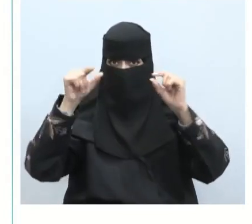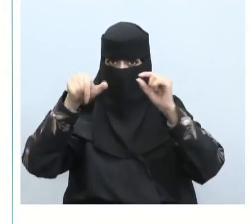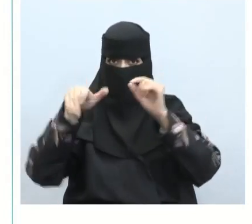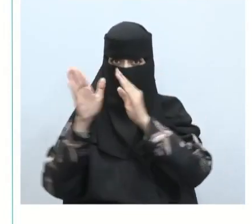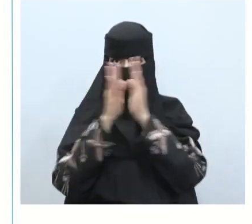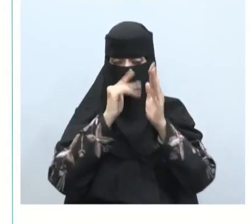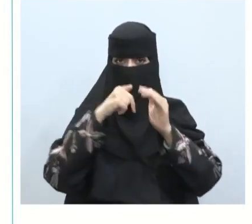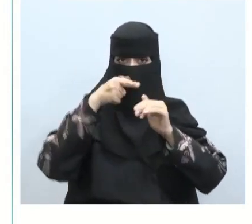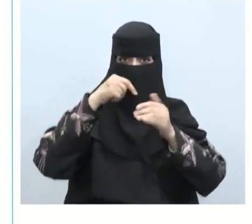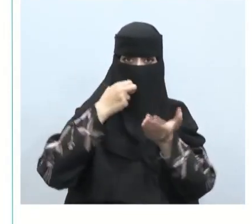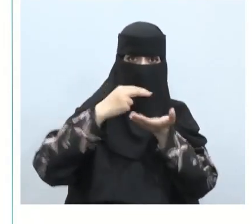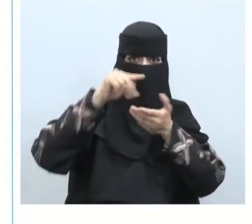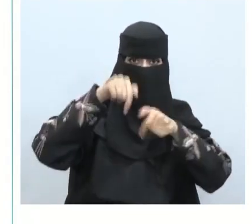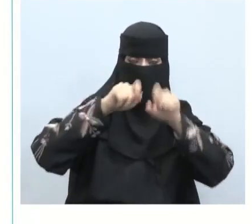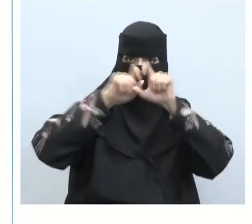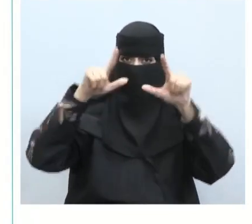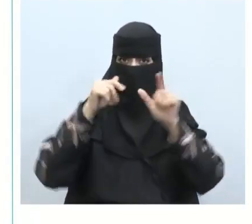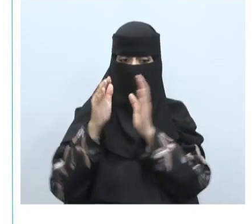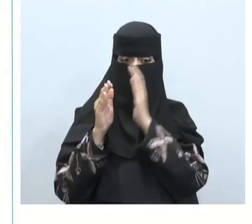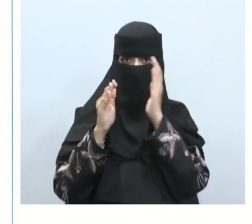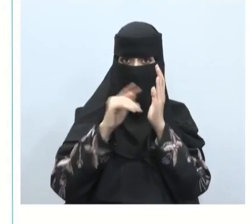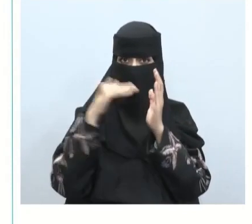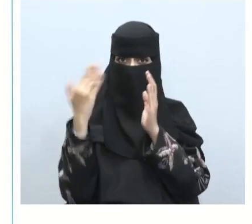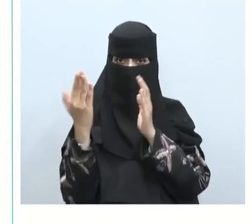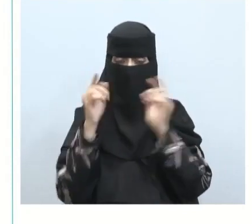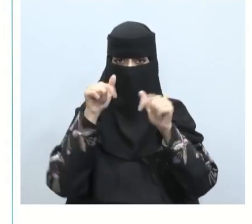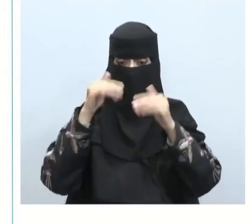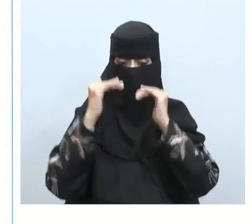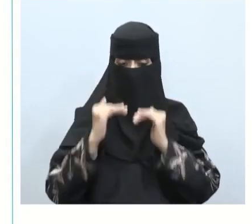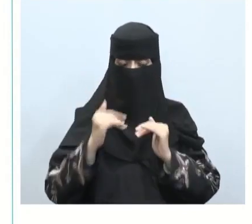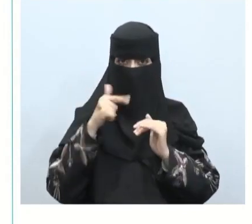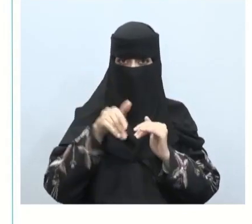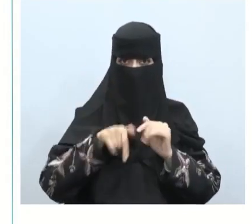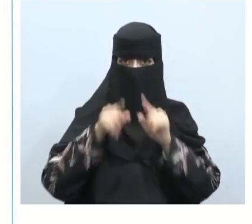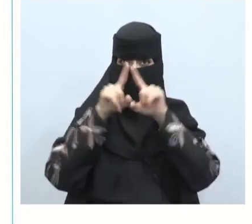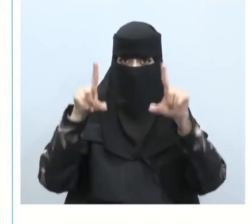الملف من خلال الرساله التي تظهر في يمين او يسار اسفل